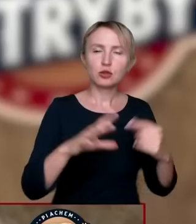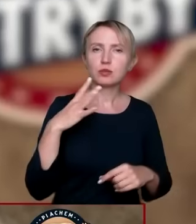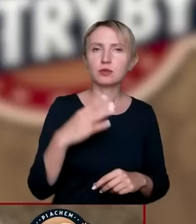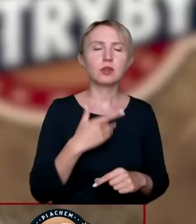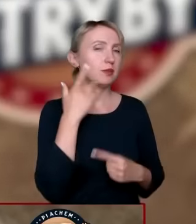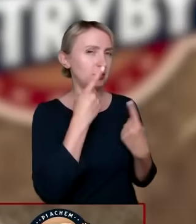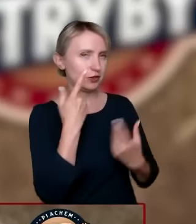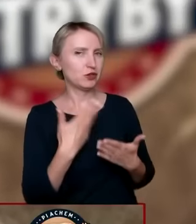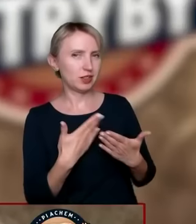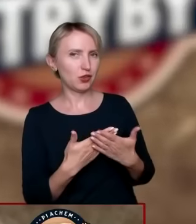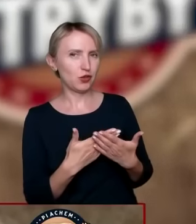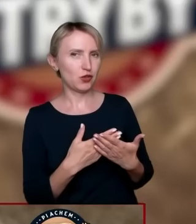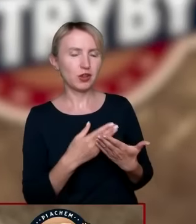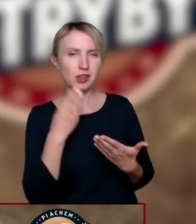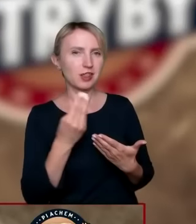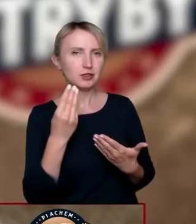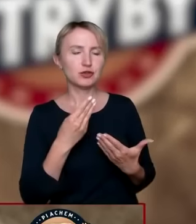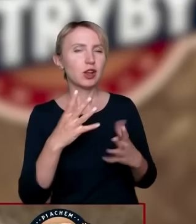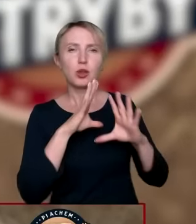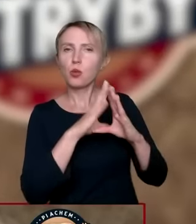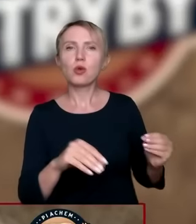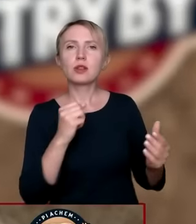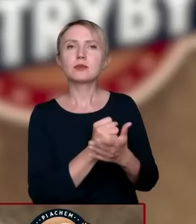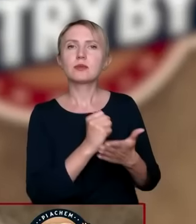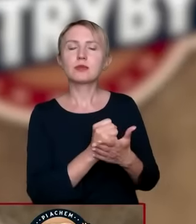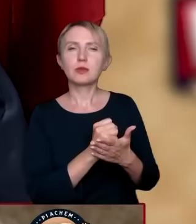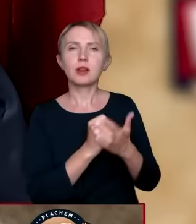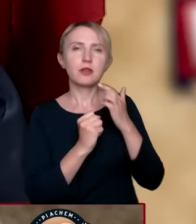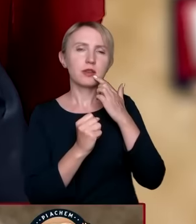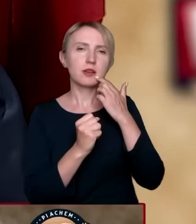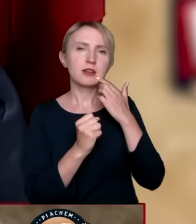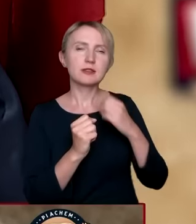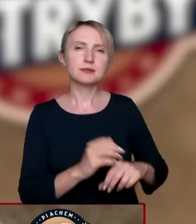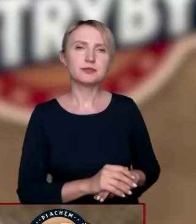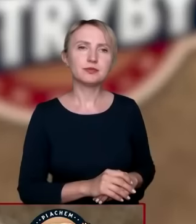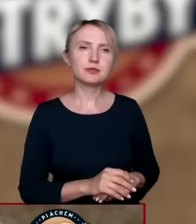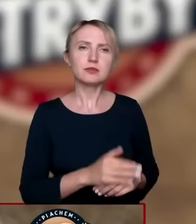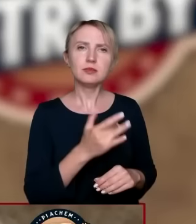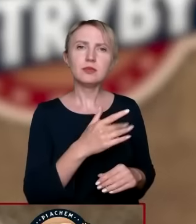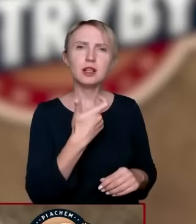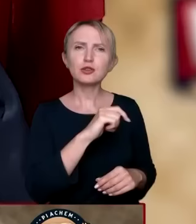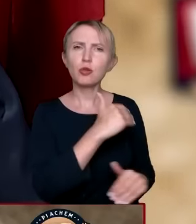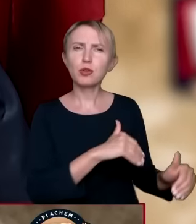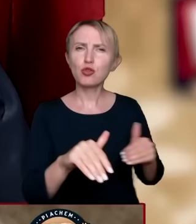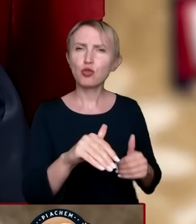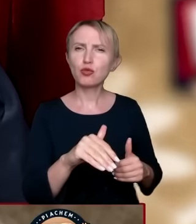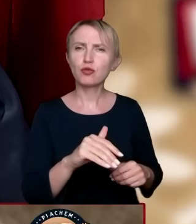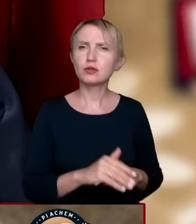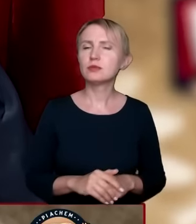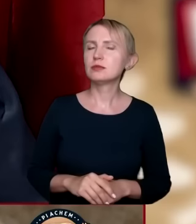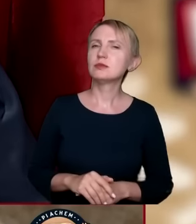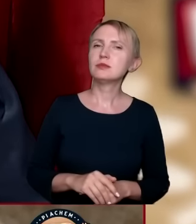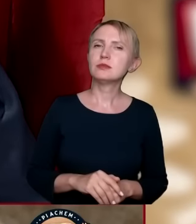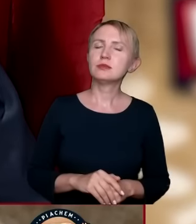dlatego jeszcze nie umorzył sprawy tego Polnordu. Tam ile tam 100 milionów. No no no. Może,